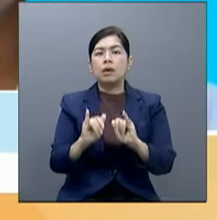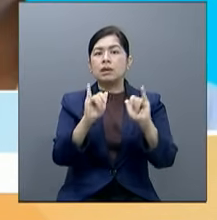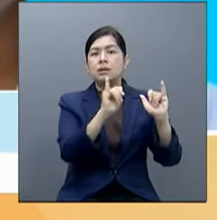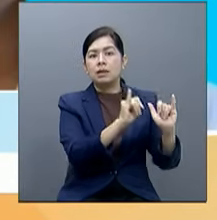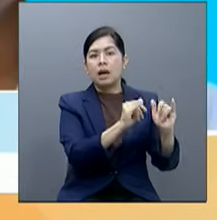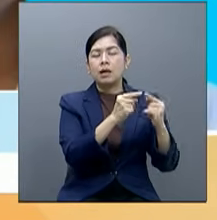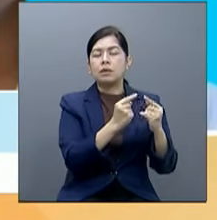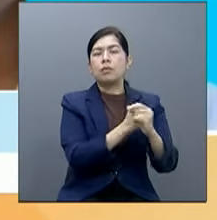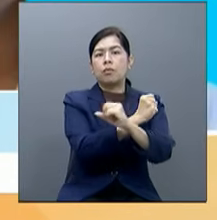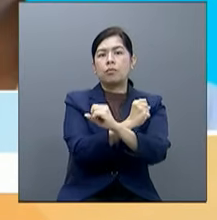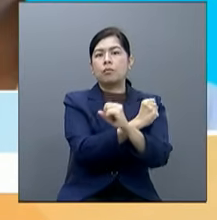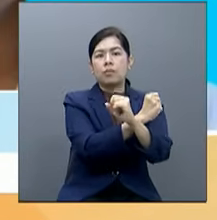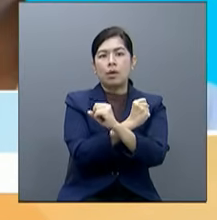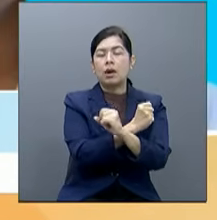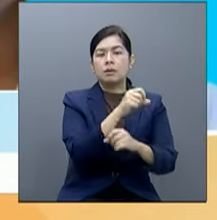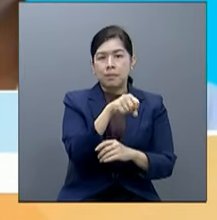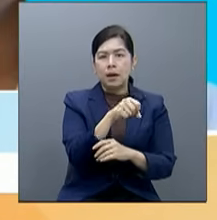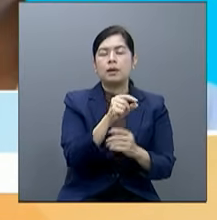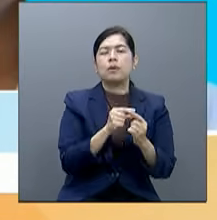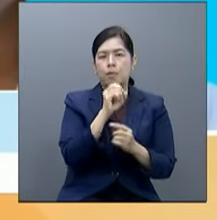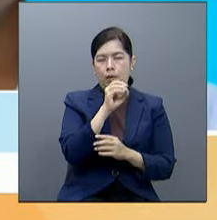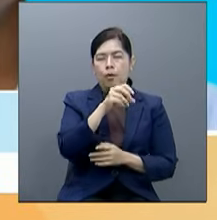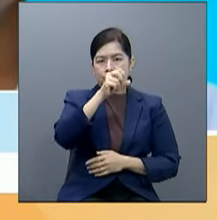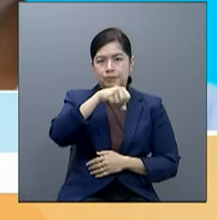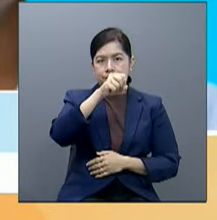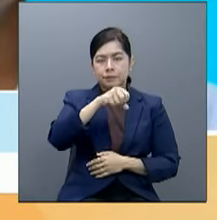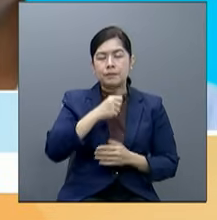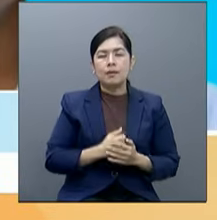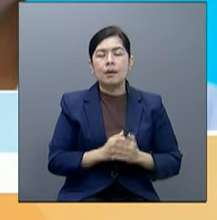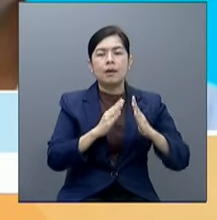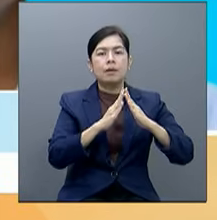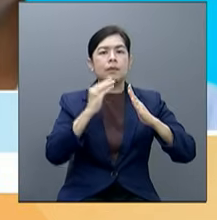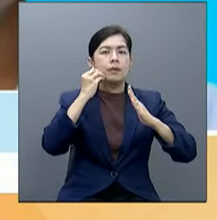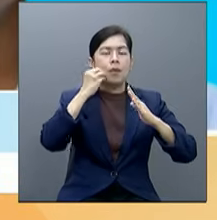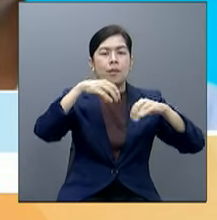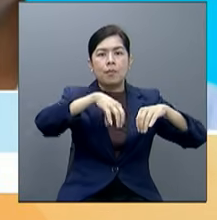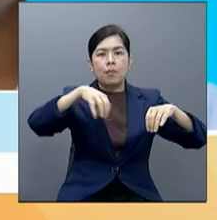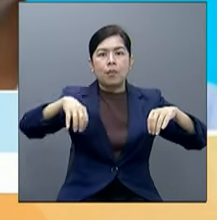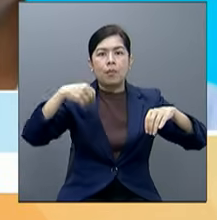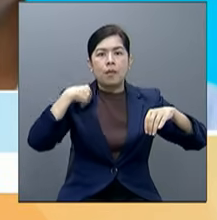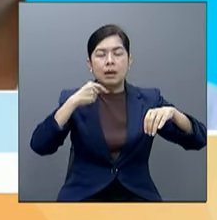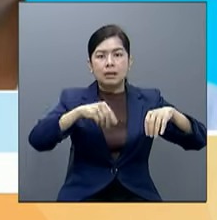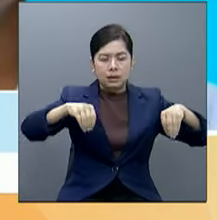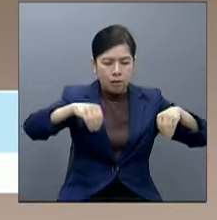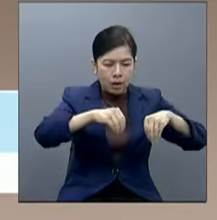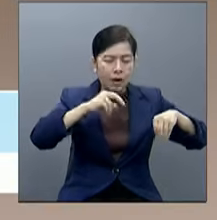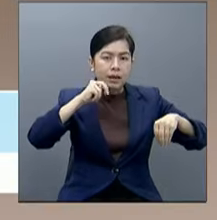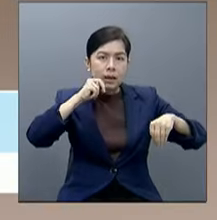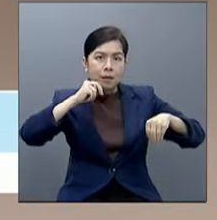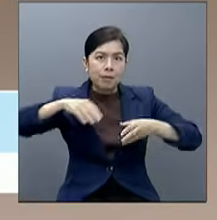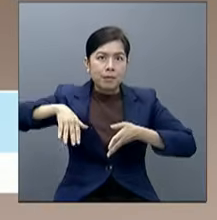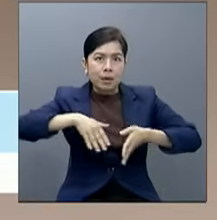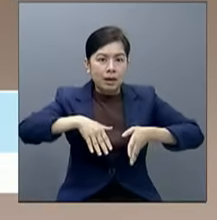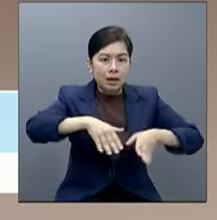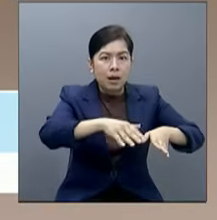ใช่ครับก็อย่างที่หมู่บ้านหลังคาที่อยู่ริมน้ำก็จะขึ้นมาอยู่ที่บ้าน